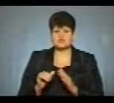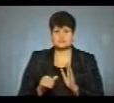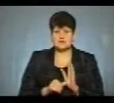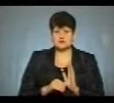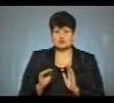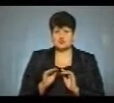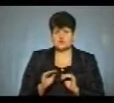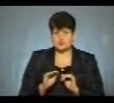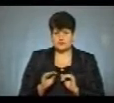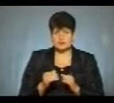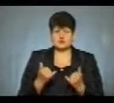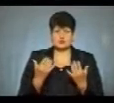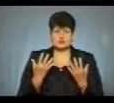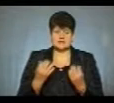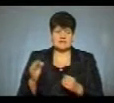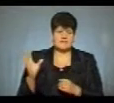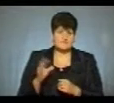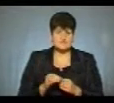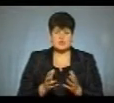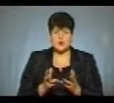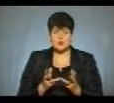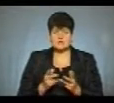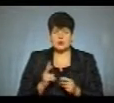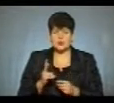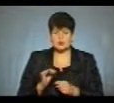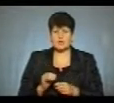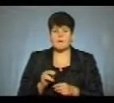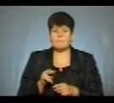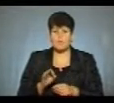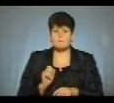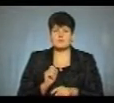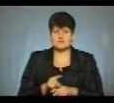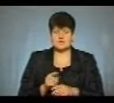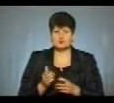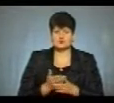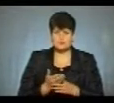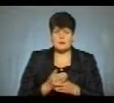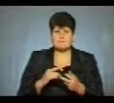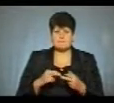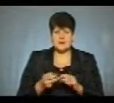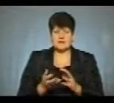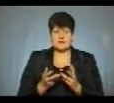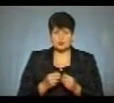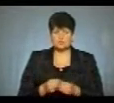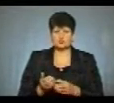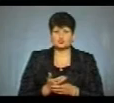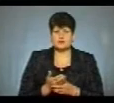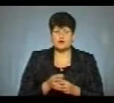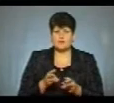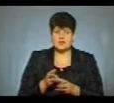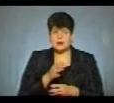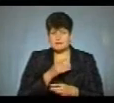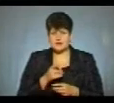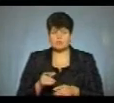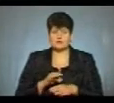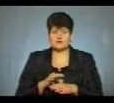16 жовтня. На сьогоднішній день всі розрахунки по призначенню субсидій, перерахунку субсидій на опалювальний період проведені